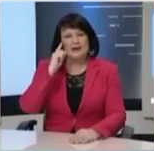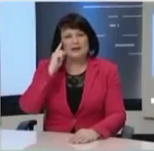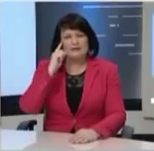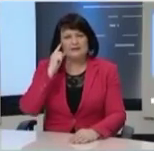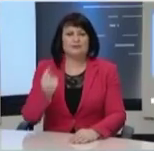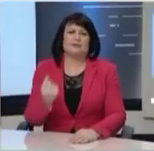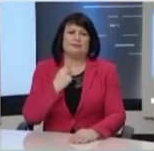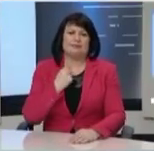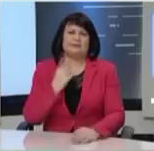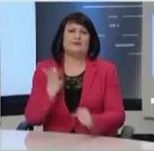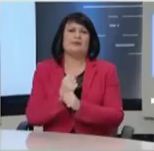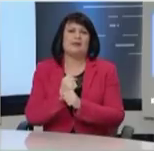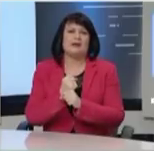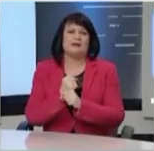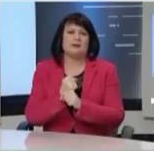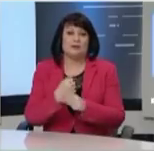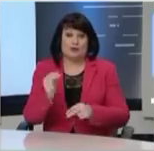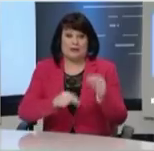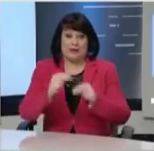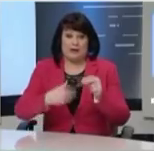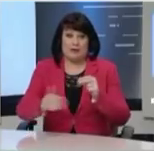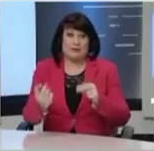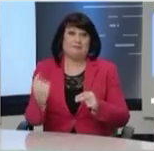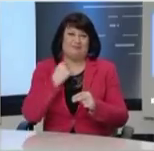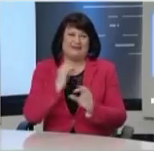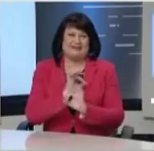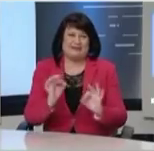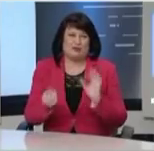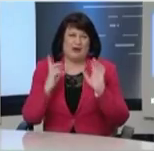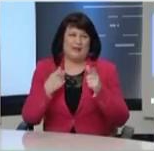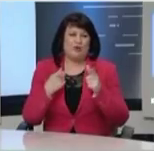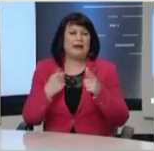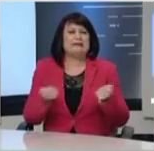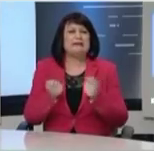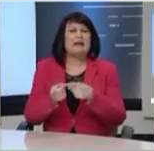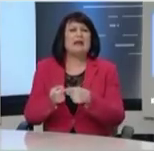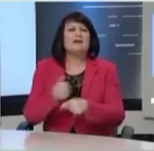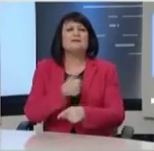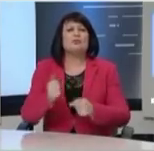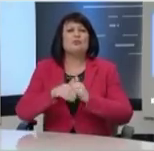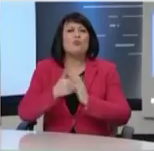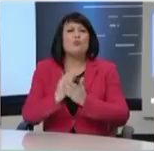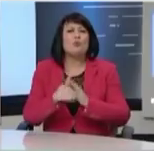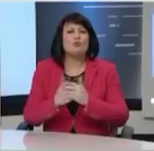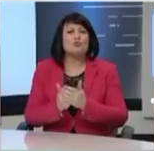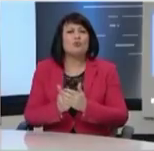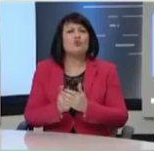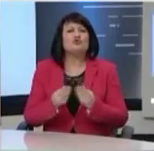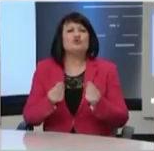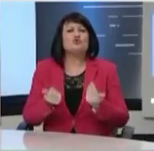άφτανδρη και η εκλογική ήττα ήταν αναπόφευκτη, τι κάνατε? Ασχοληθήκατε μονάχα με το πώς